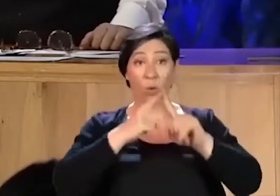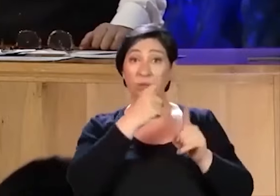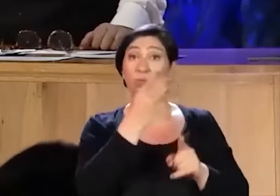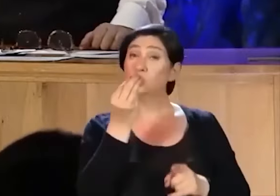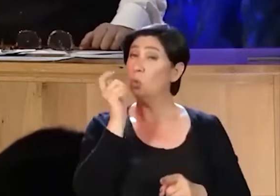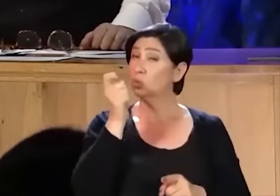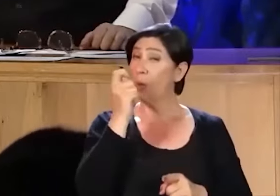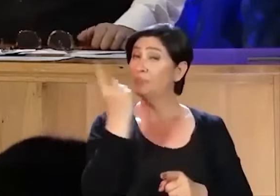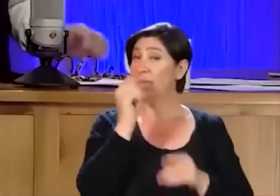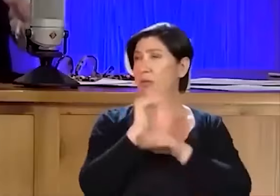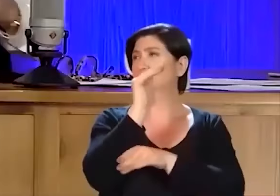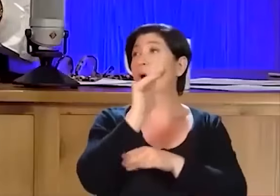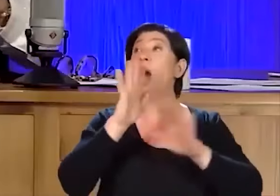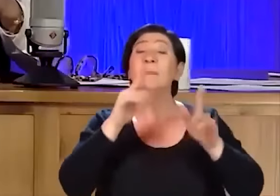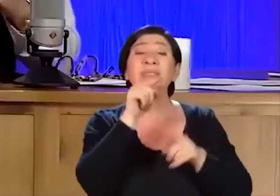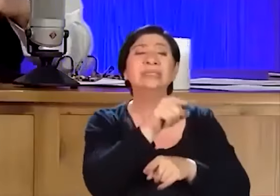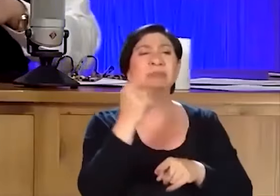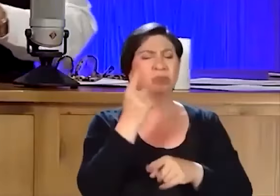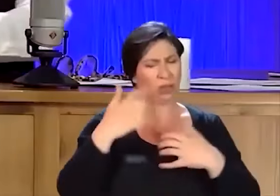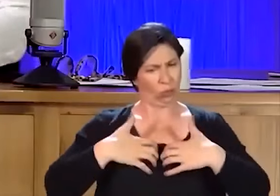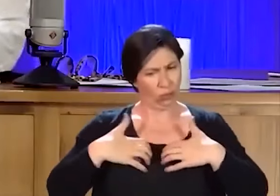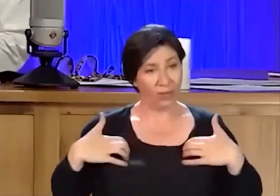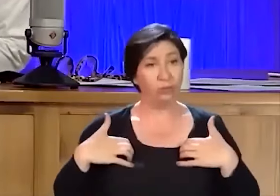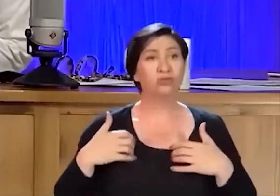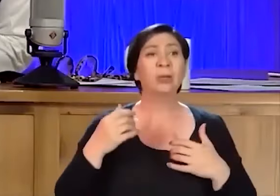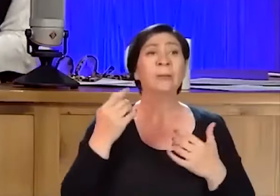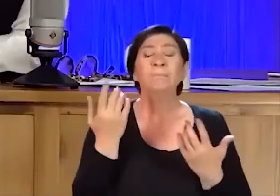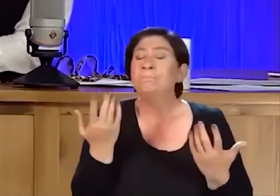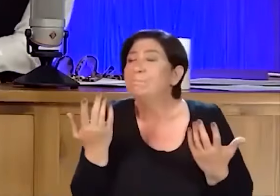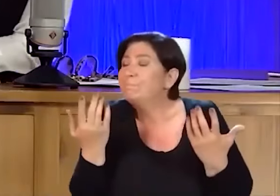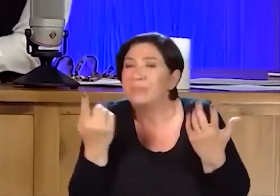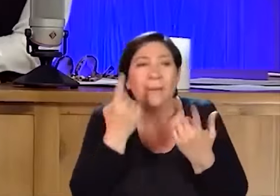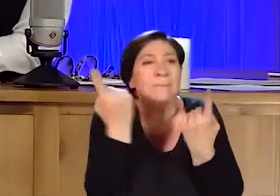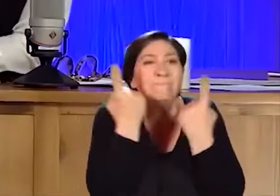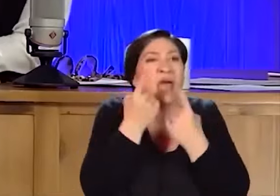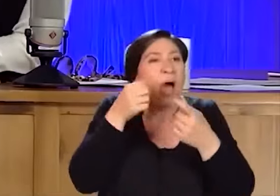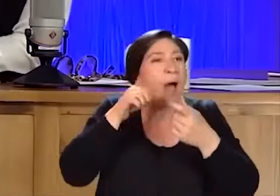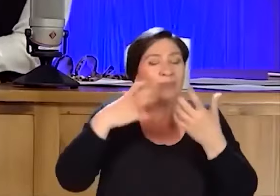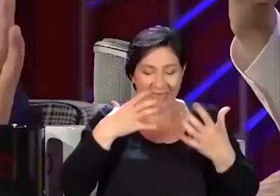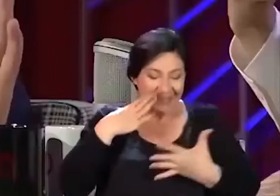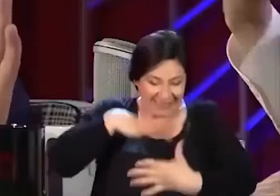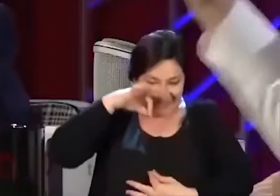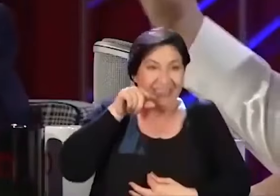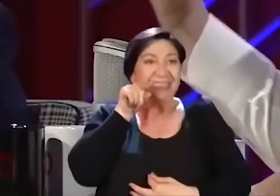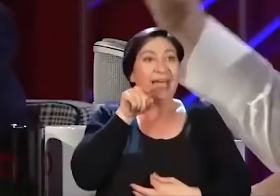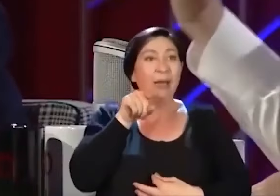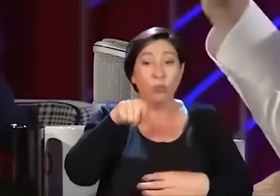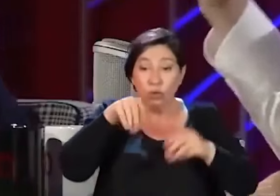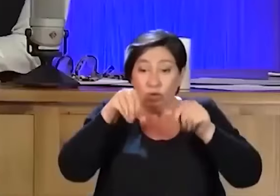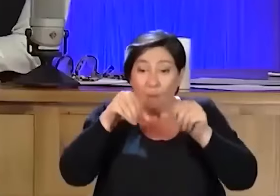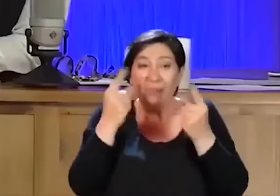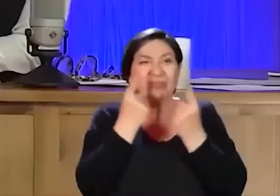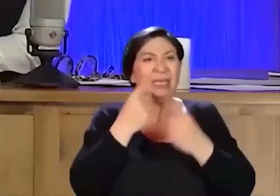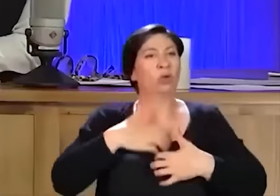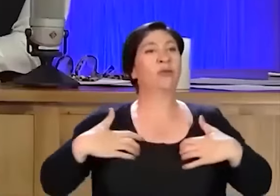siyasilerimiz çok zorlu bir şey yaşıyor. Ama siz bir şeye güveniyorsunuz, bir hamura güveniyorsunuz. Ya şöyle söyleyeyim. Bu toprağın bir